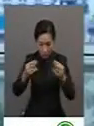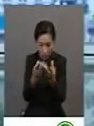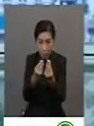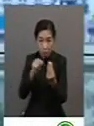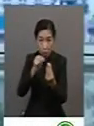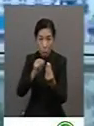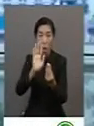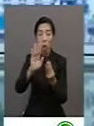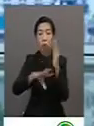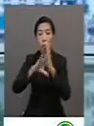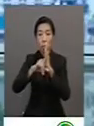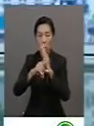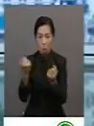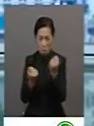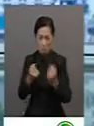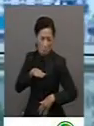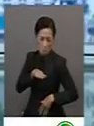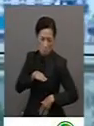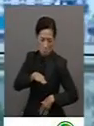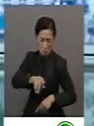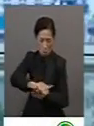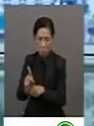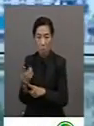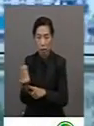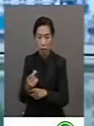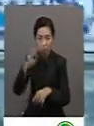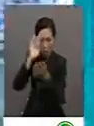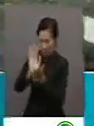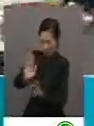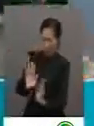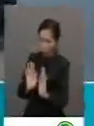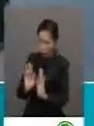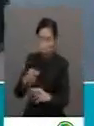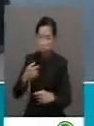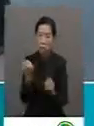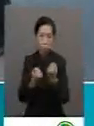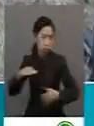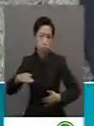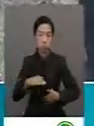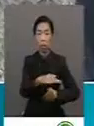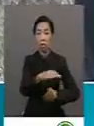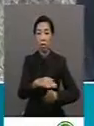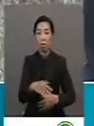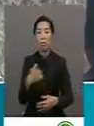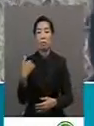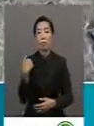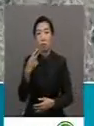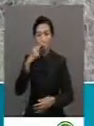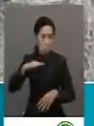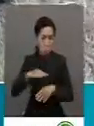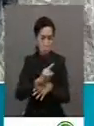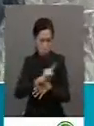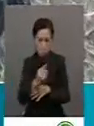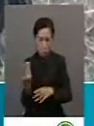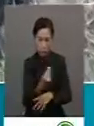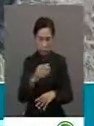ด้วยความเร็วสูงครับคุณผู้ชมตำรวจพยายามส่งสัญญาณให้รถหยุดแล้วแต่ว่ารถก็ไม่หยุดแหกด่านไปเลยครับแล้วก็ไปด้วยความเร็วด้ว